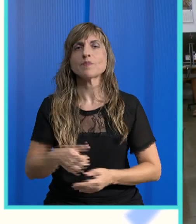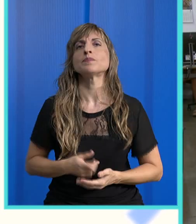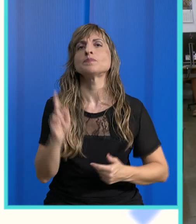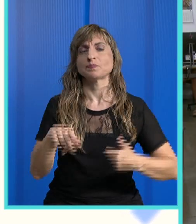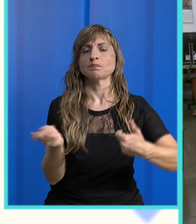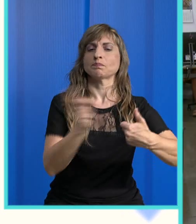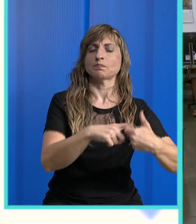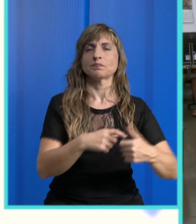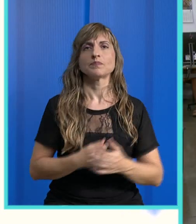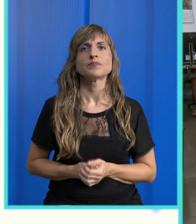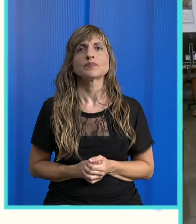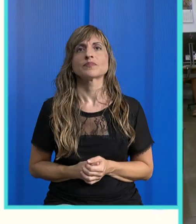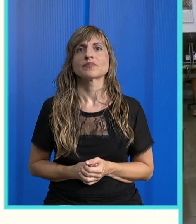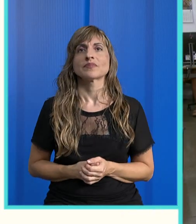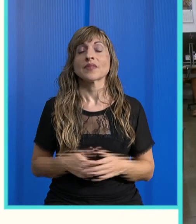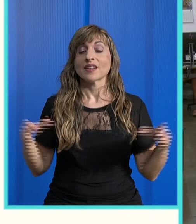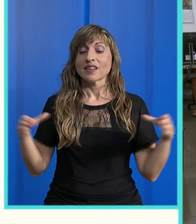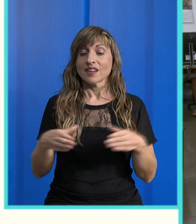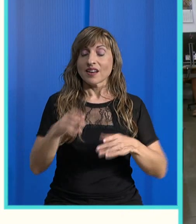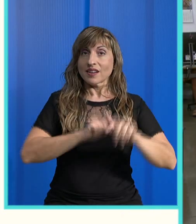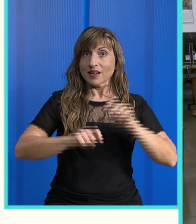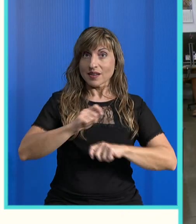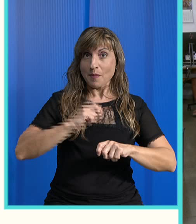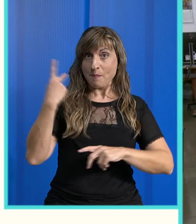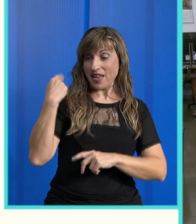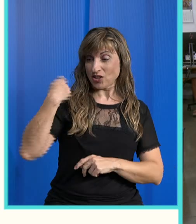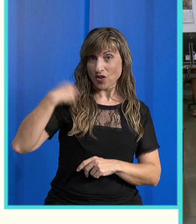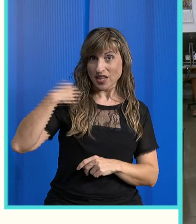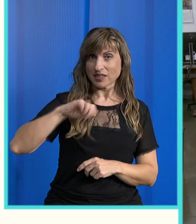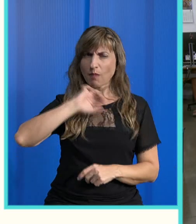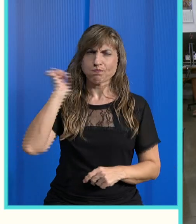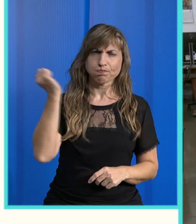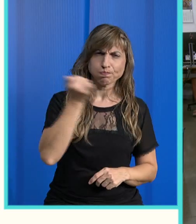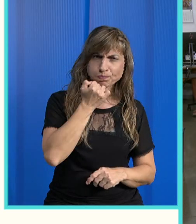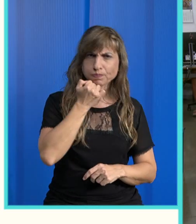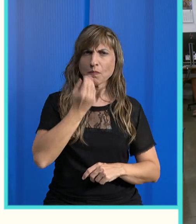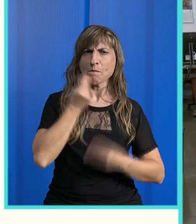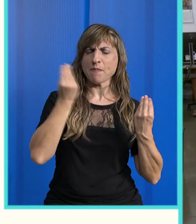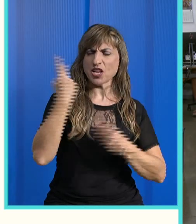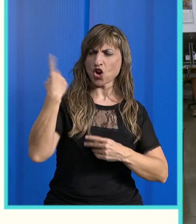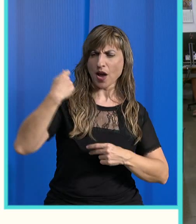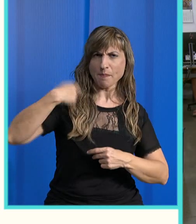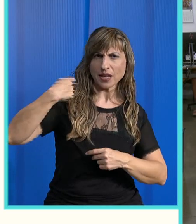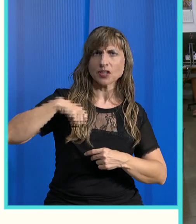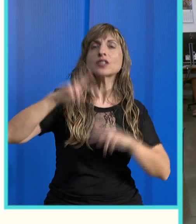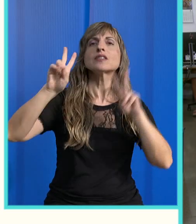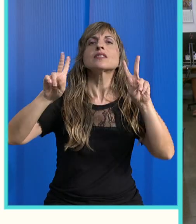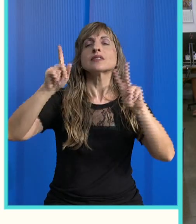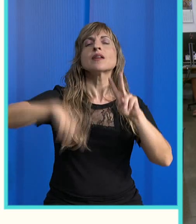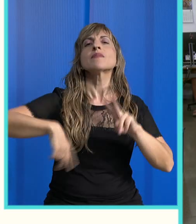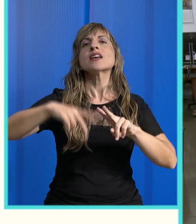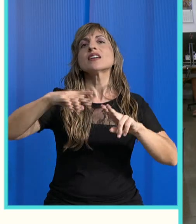La marea pensionista torna les mobilitzacions a la plaça de la Vila per reivindicar la millora de les pensions i del sector sanitari públic.